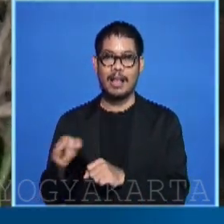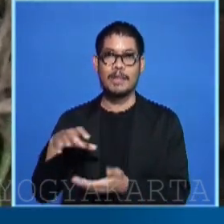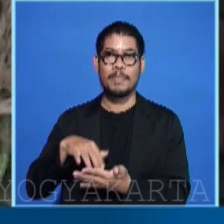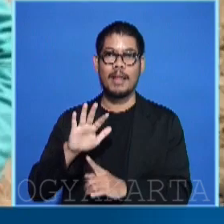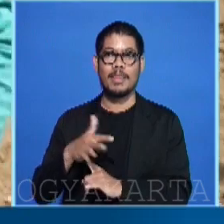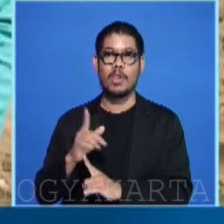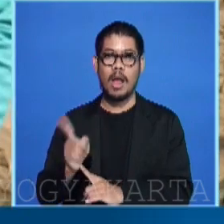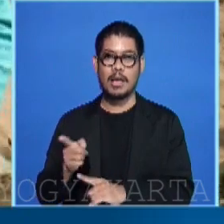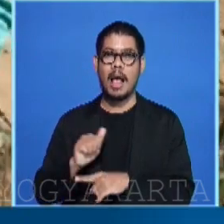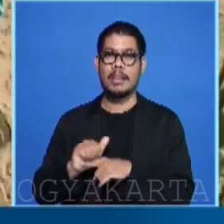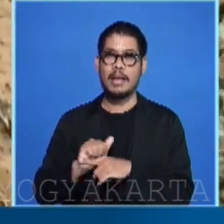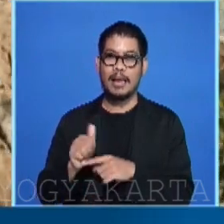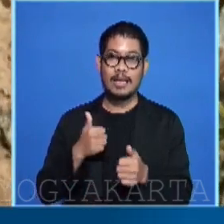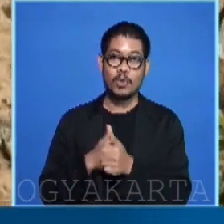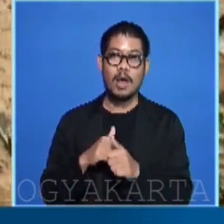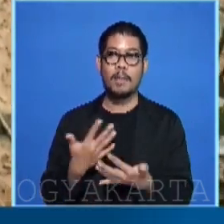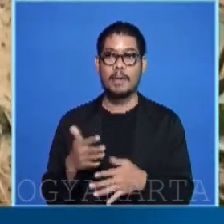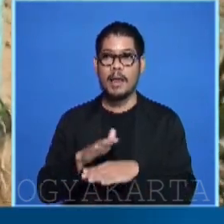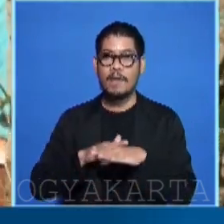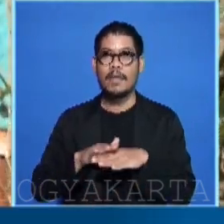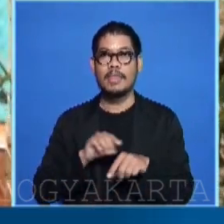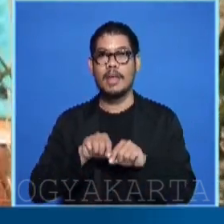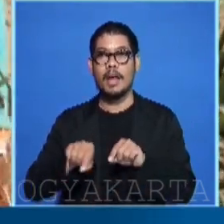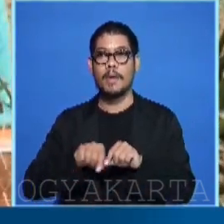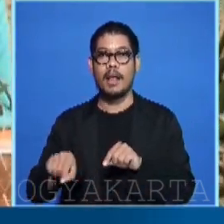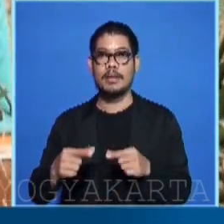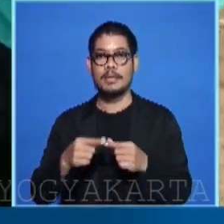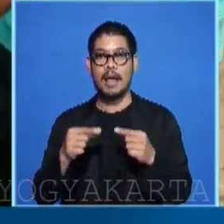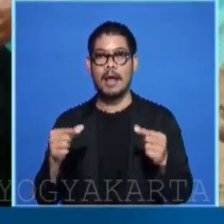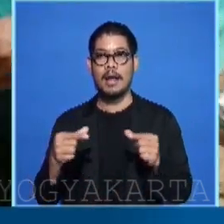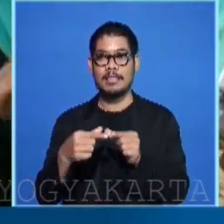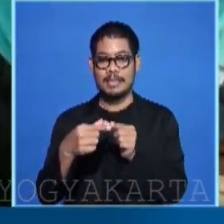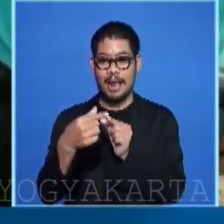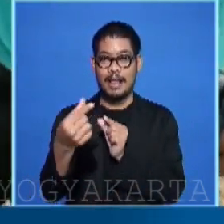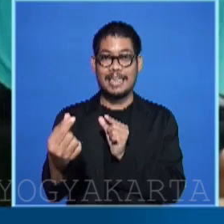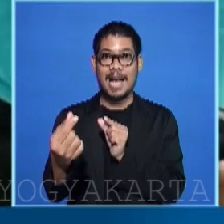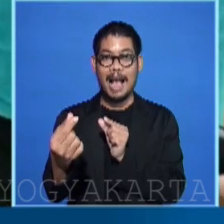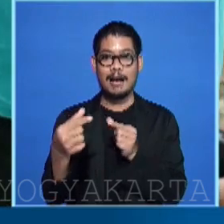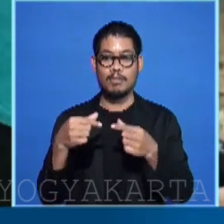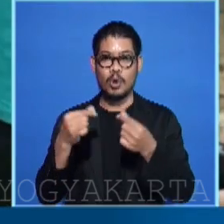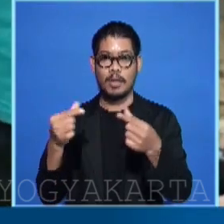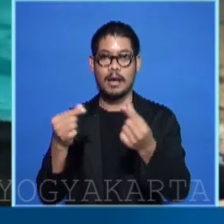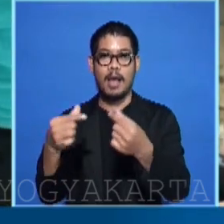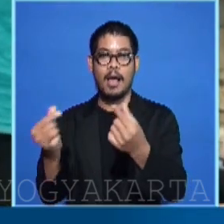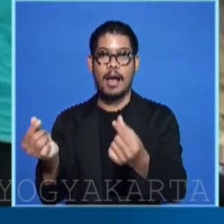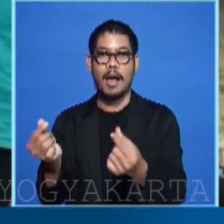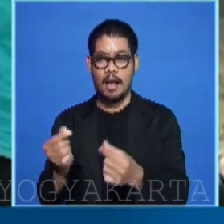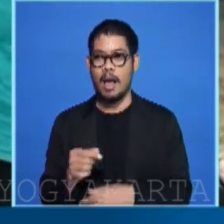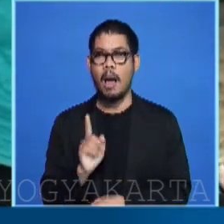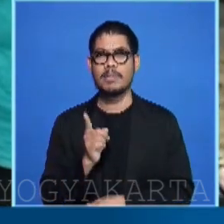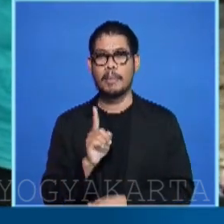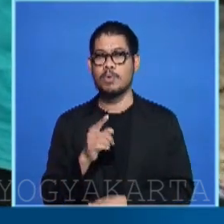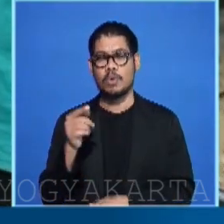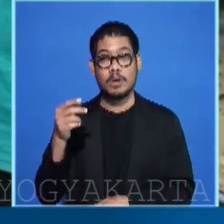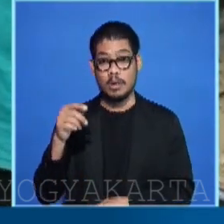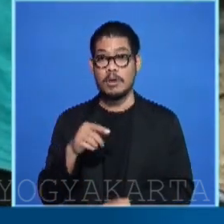dilatih mengikuti budidaya menanam lidah buaya. Tanaman lidah buaya dipilih karena punya prospek cerah, baik untuk bahan makan olahan,